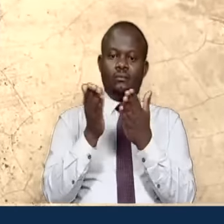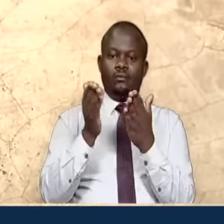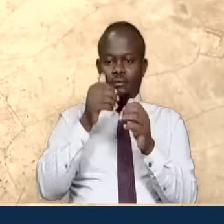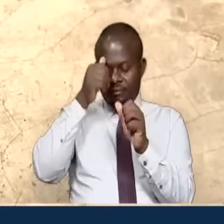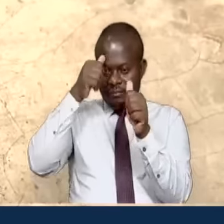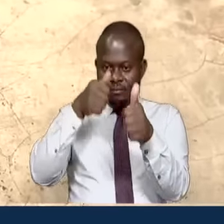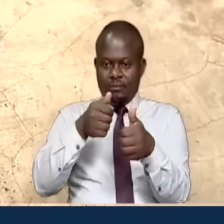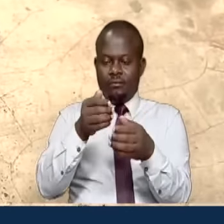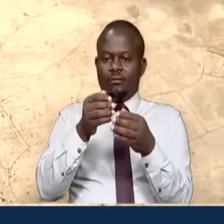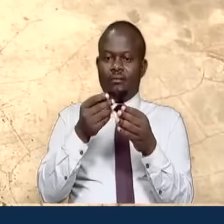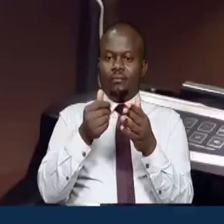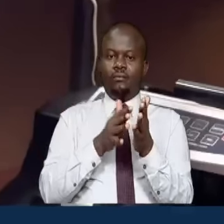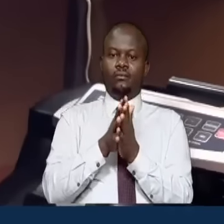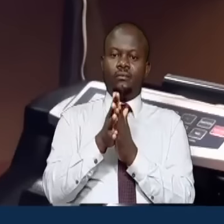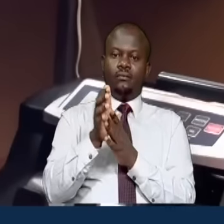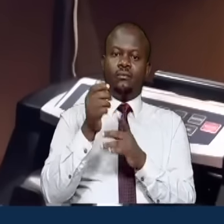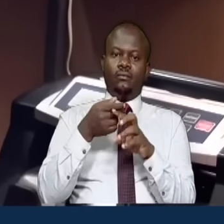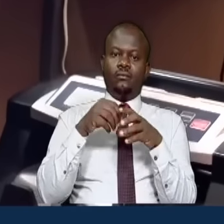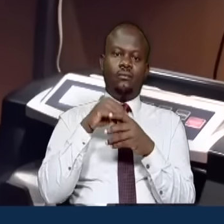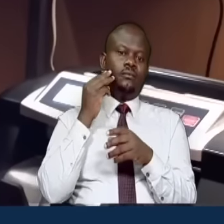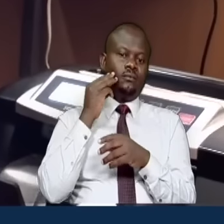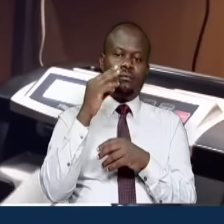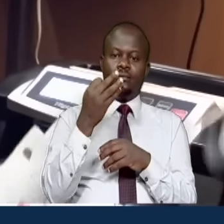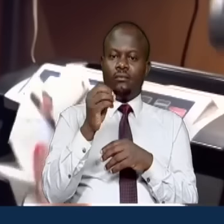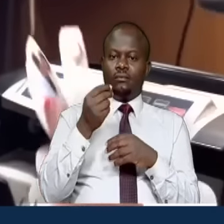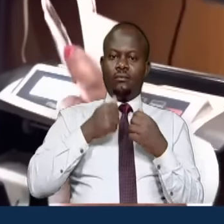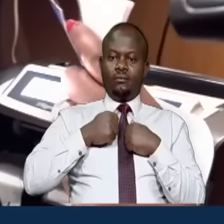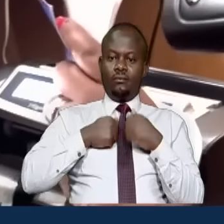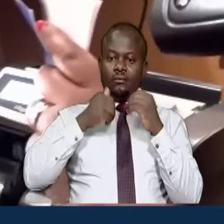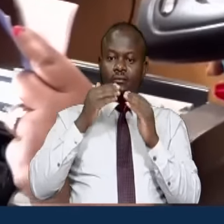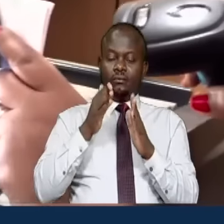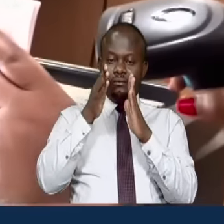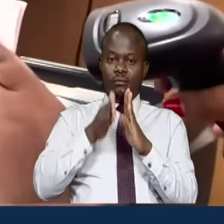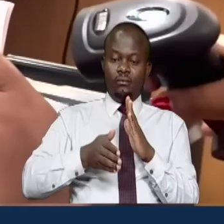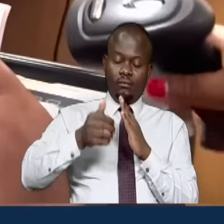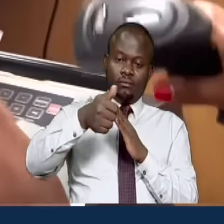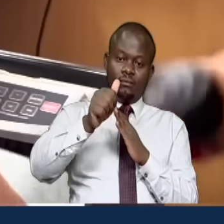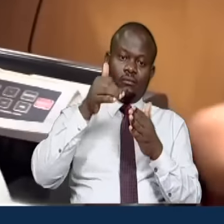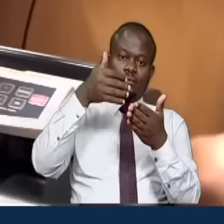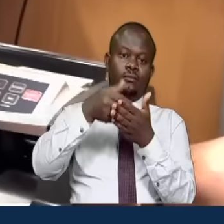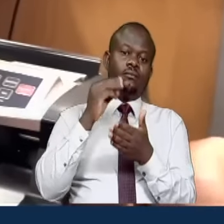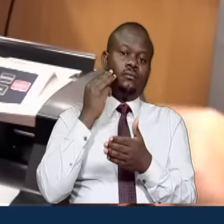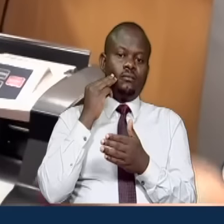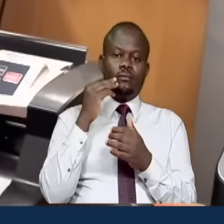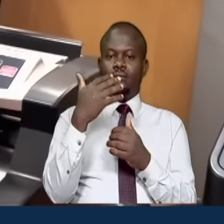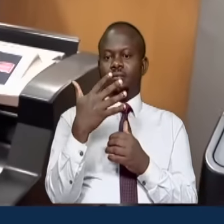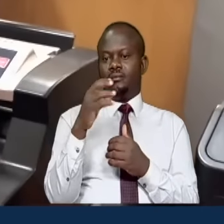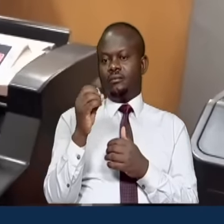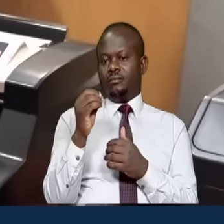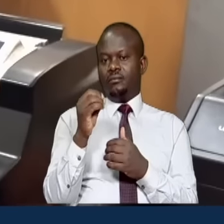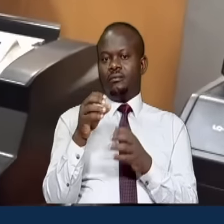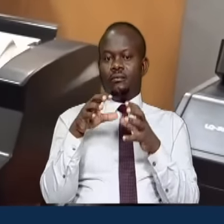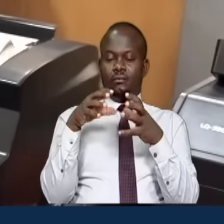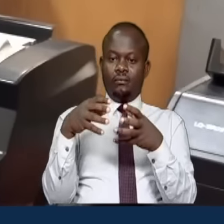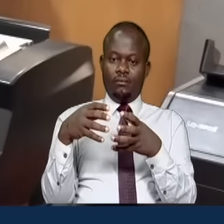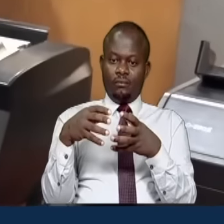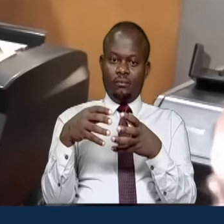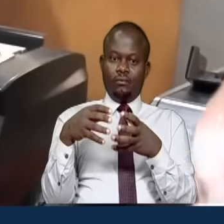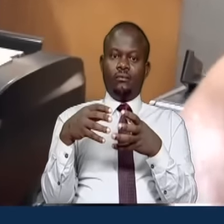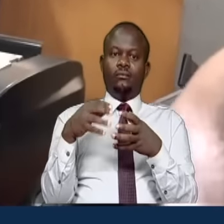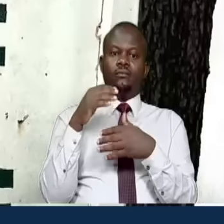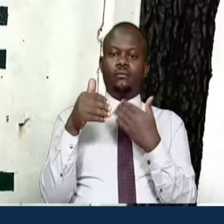ku gishoro cyabo kiva kuri miliyoni 30 z'amafaranga y'u Rwanda ku muntu ku giti cye kikagera kuri miliyoni 500 ku bimina n'amatsinda. Banki Nkuru